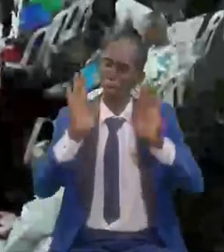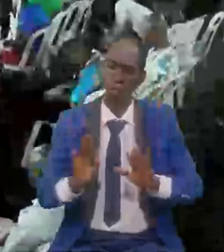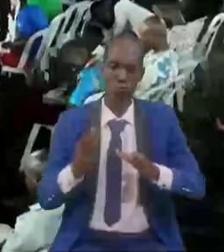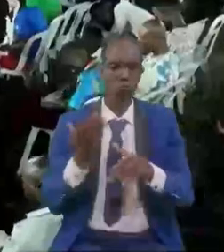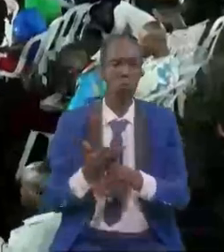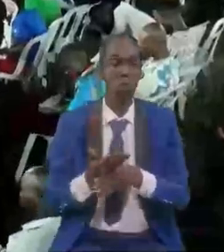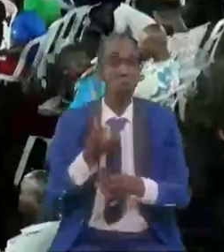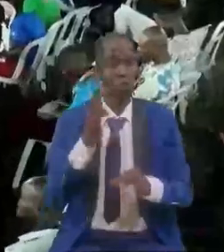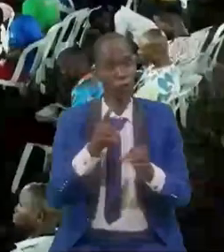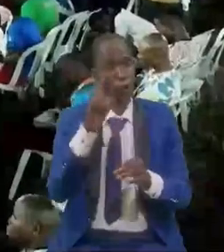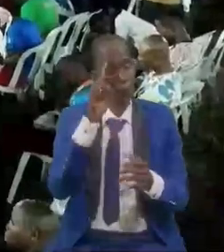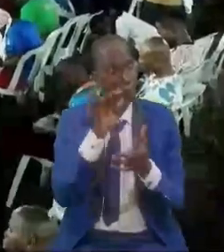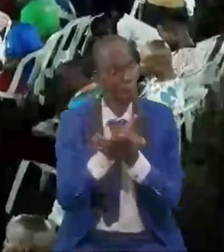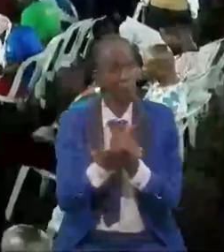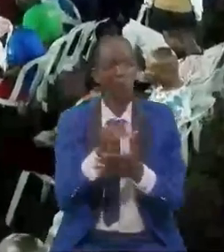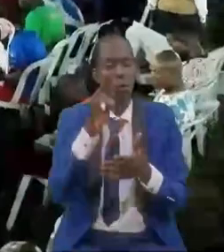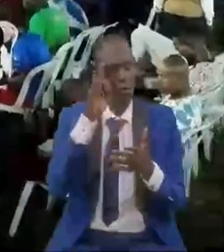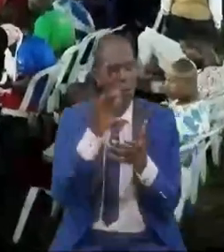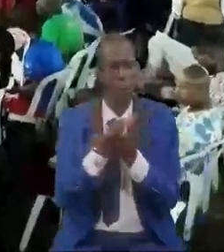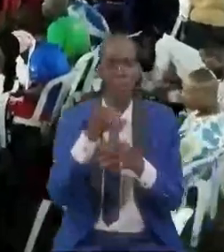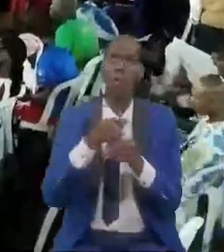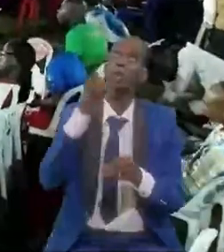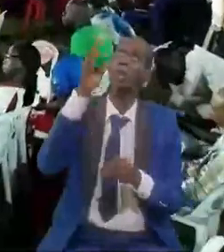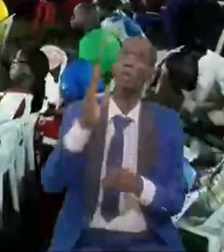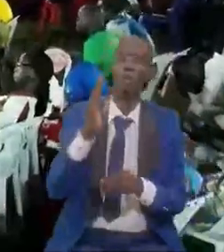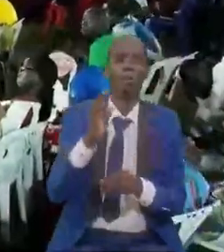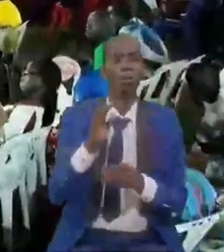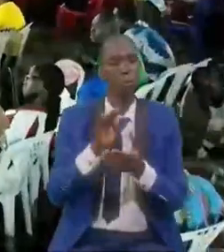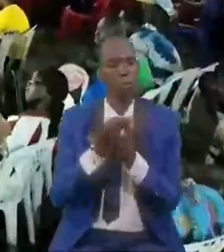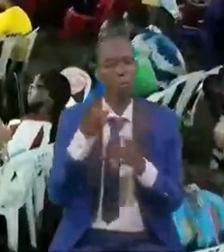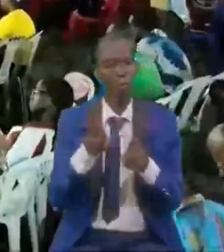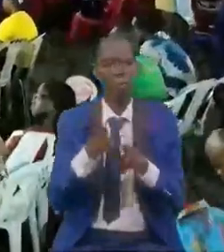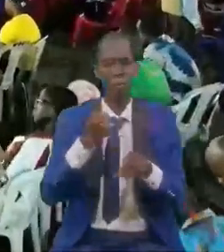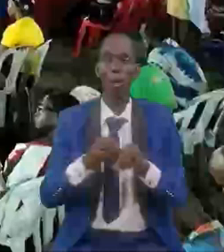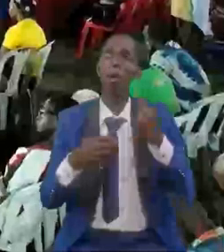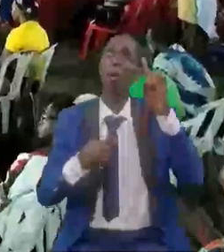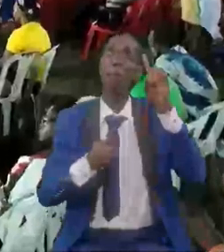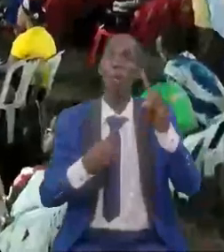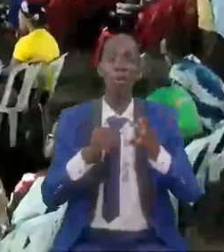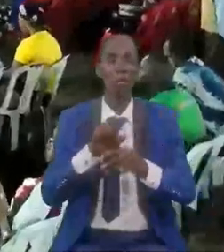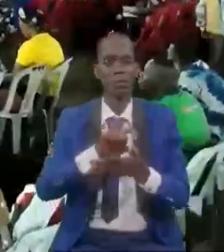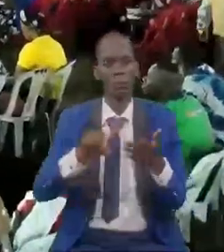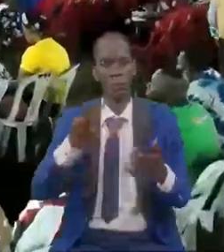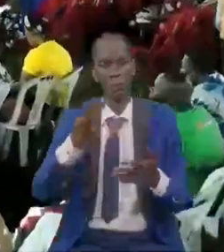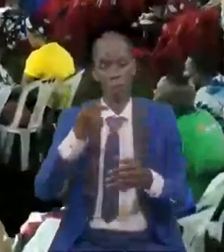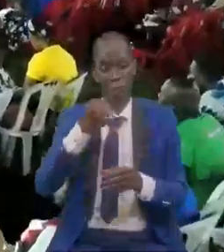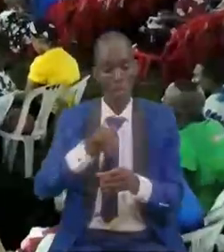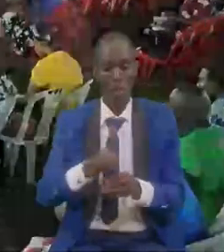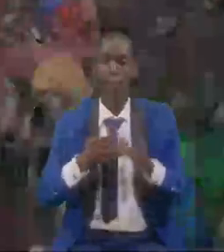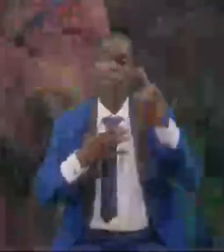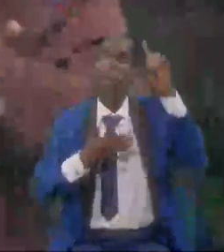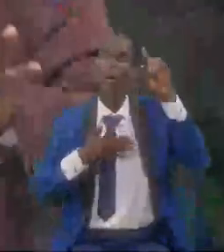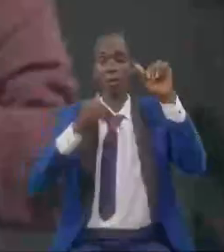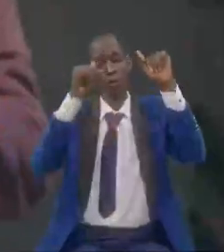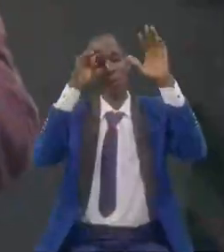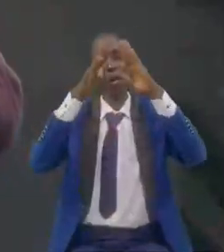croyez, croyez en Dieu et croyez en moi. Verset 2, il y a plusieurs demeures dans la maison de